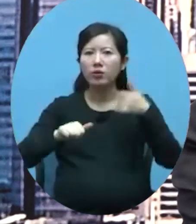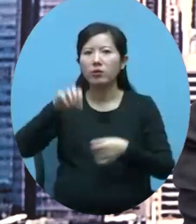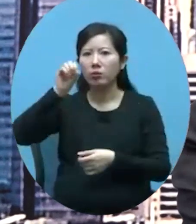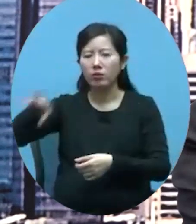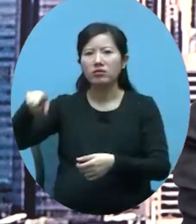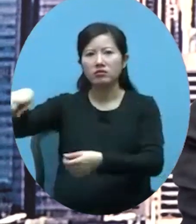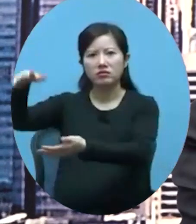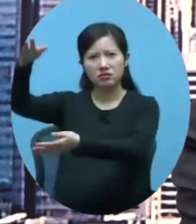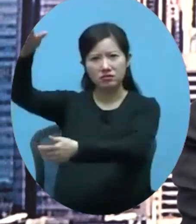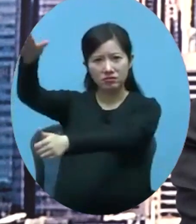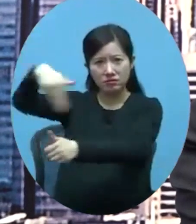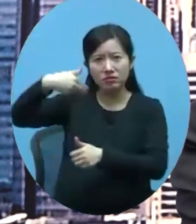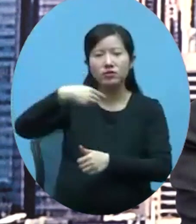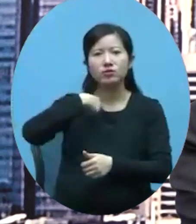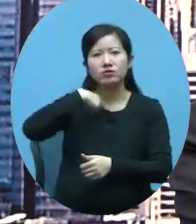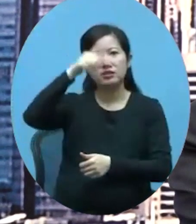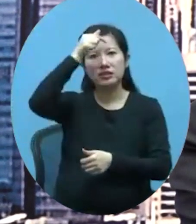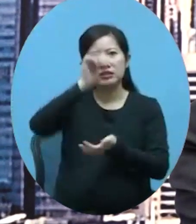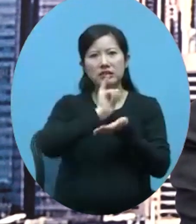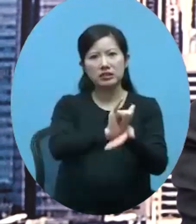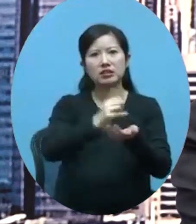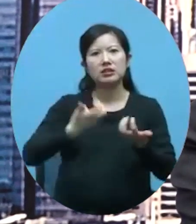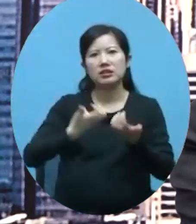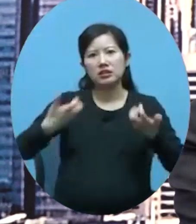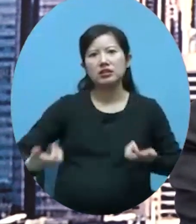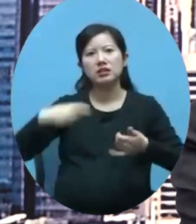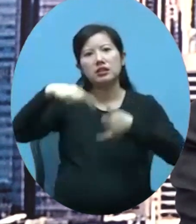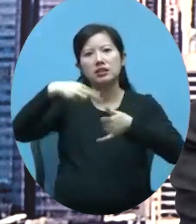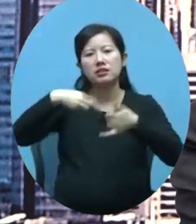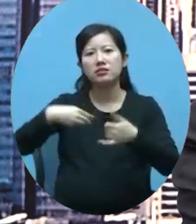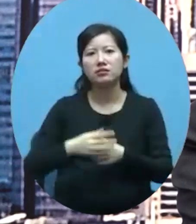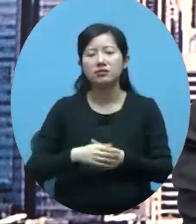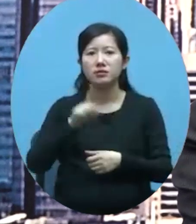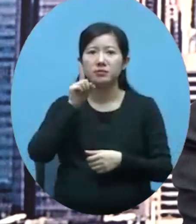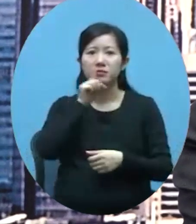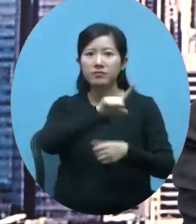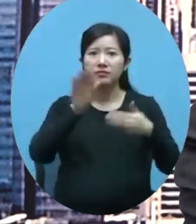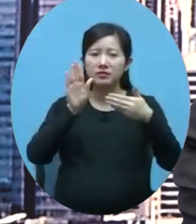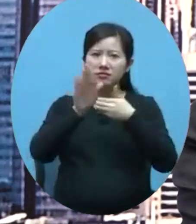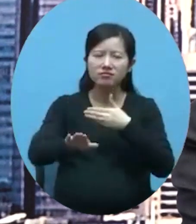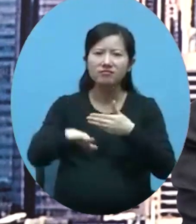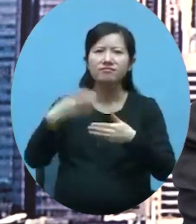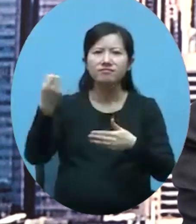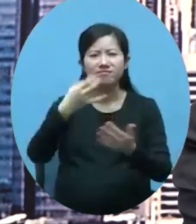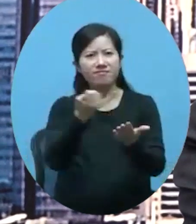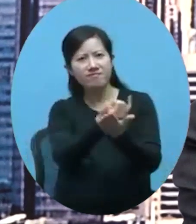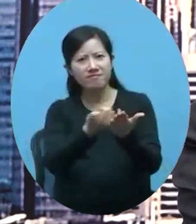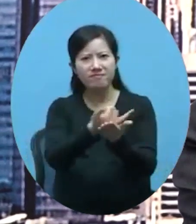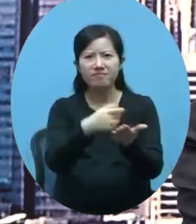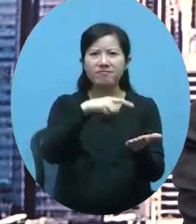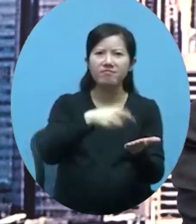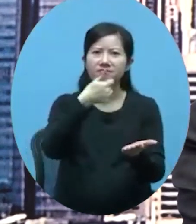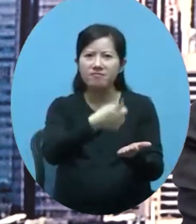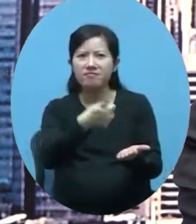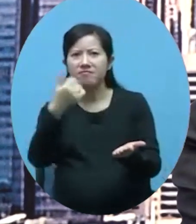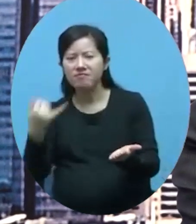人入院接受隔离的治疗我们会在一个星期之后检讨计划的流程和成效会